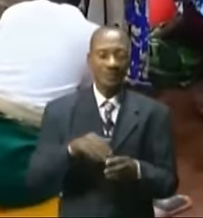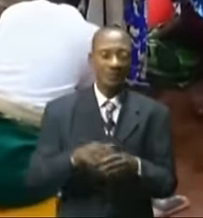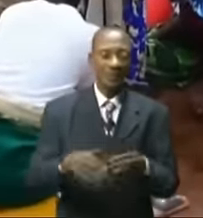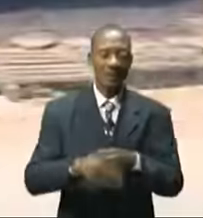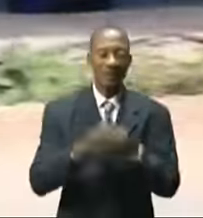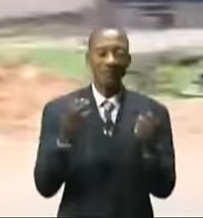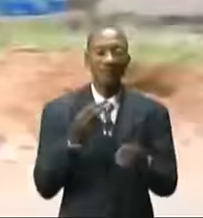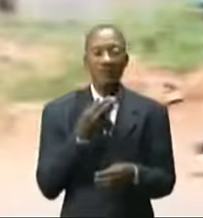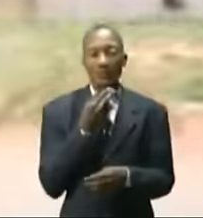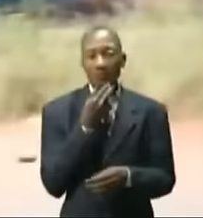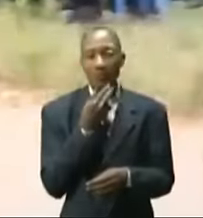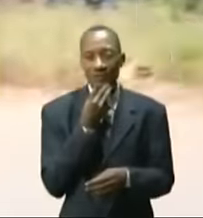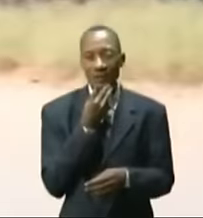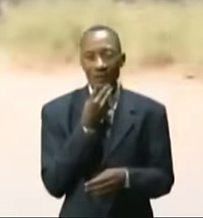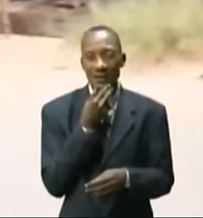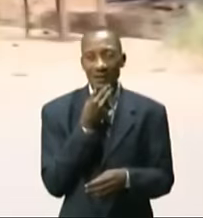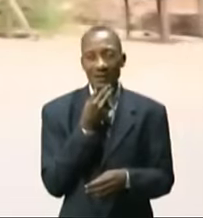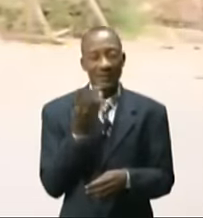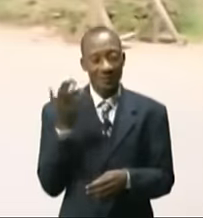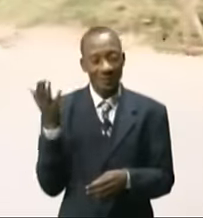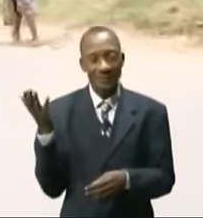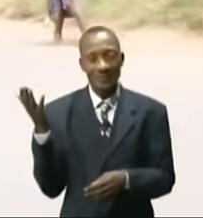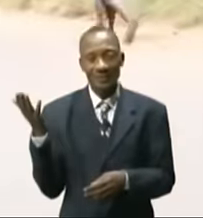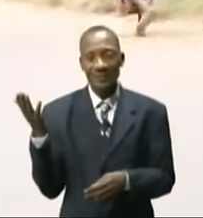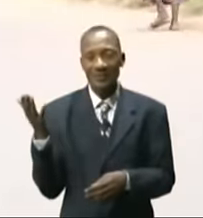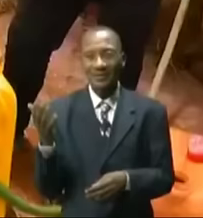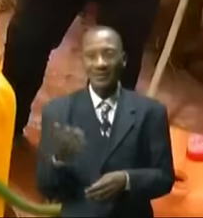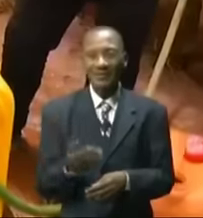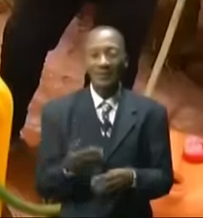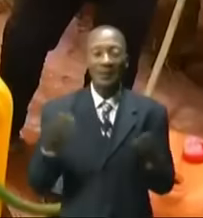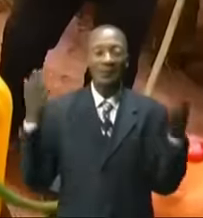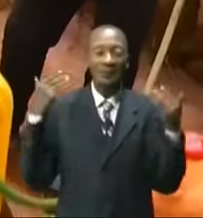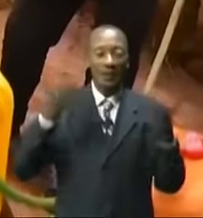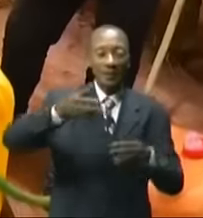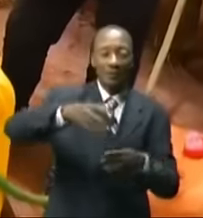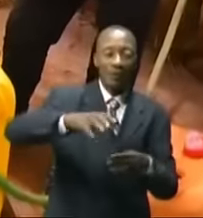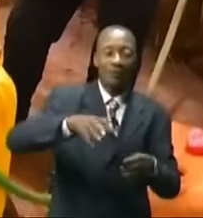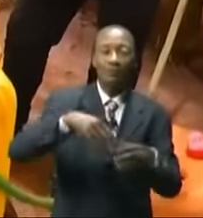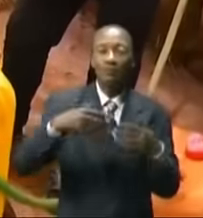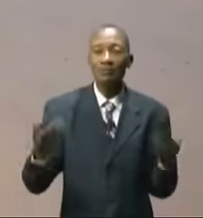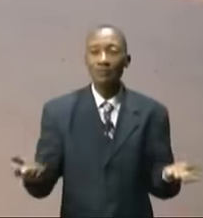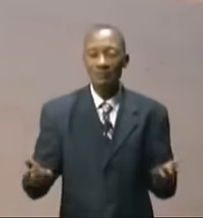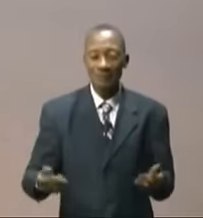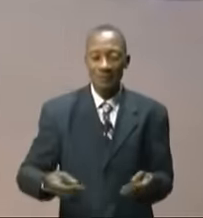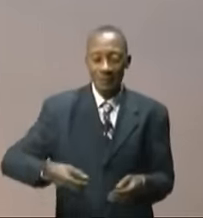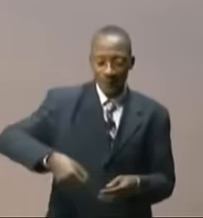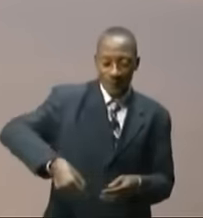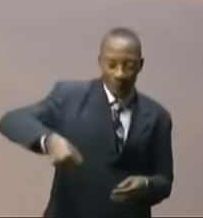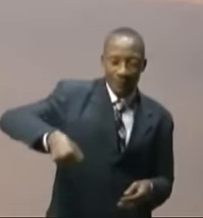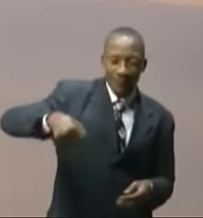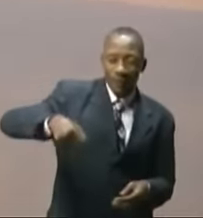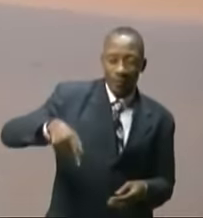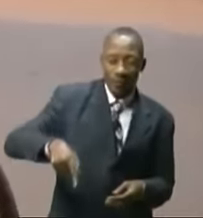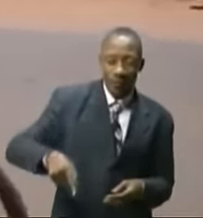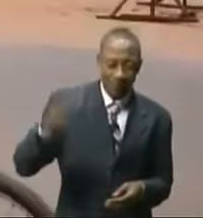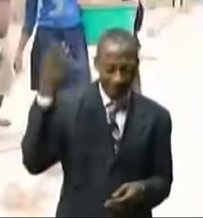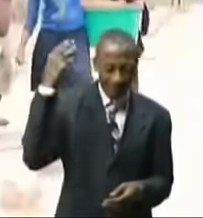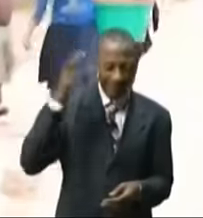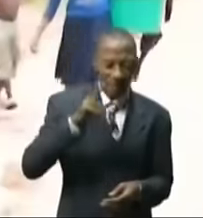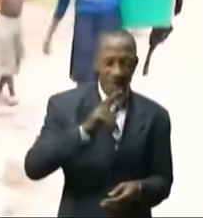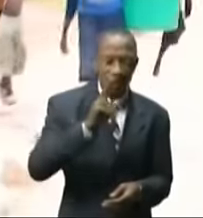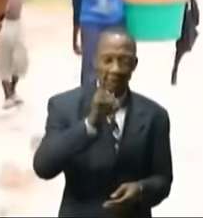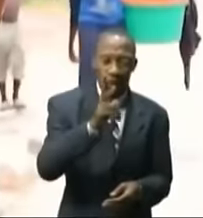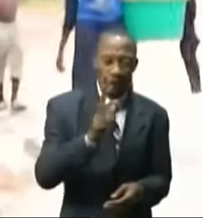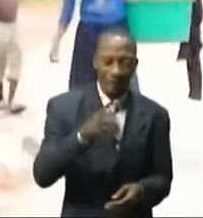déjà 2 semaines où un bidon de 20 litres d'eau qui se vendait à 200 francs congolais se négocie ce jour à 1000 francs auprès des vendeurs qui